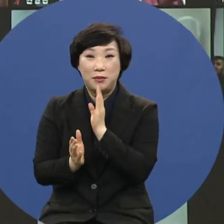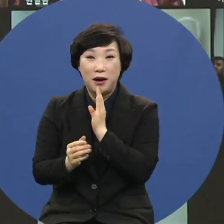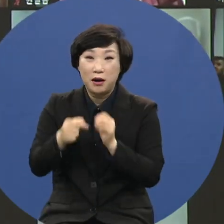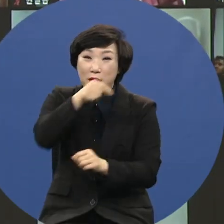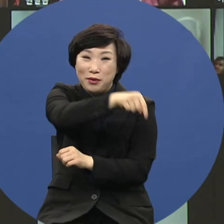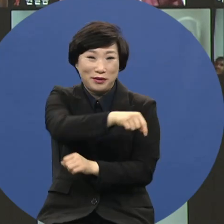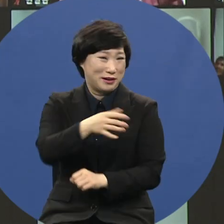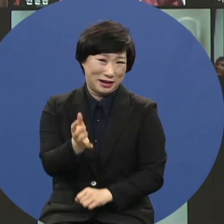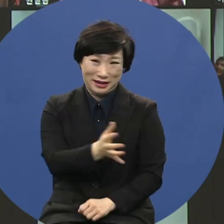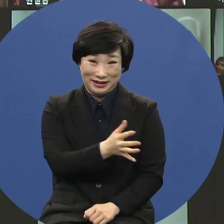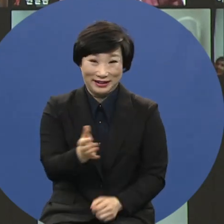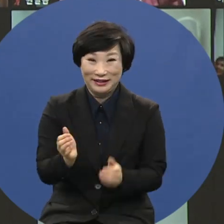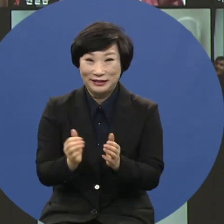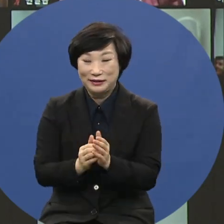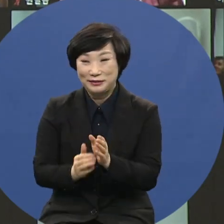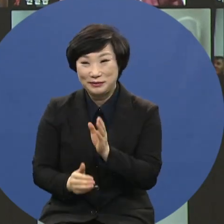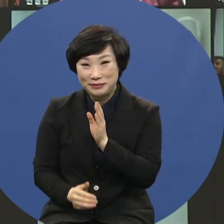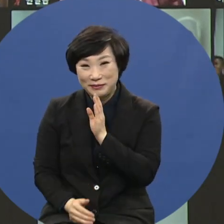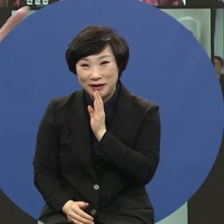한 사람도 없다.